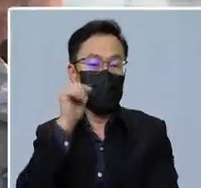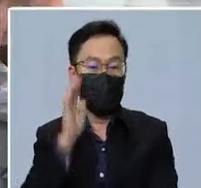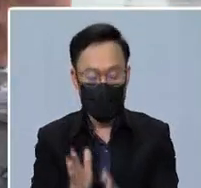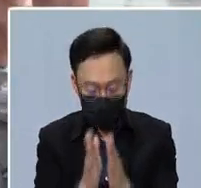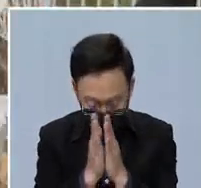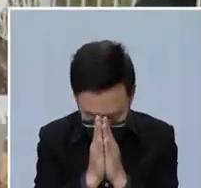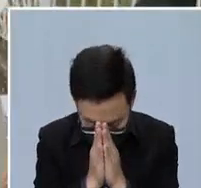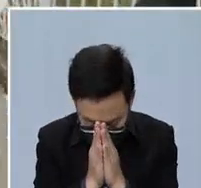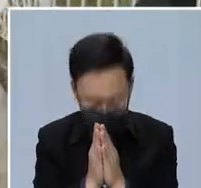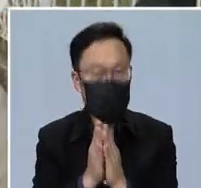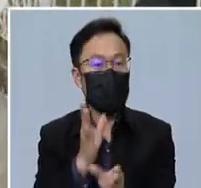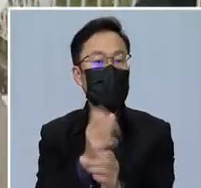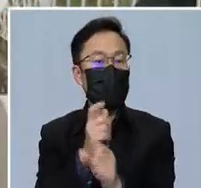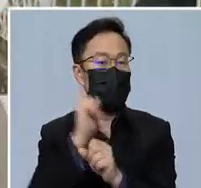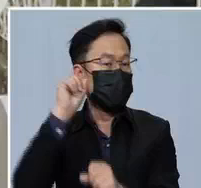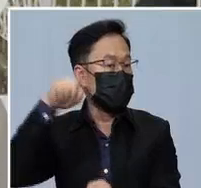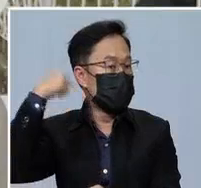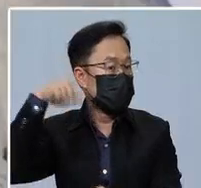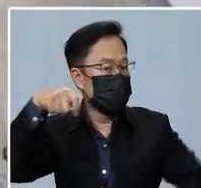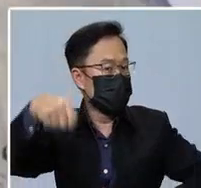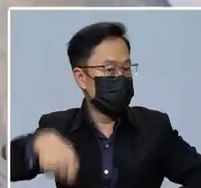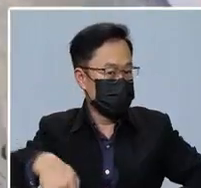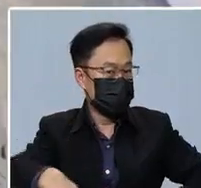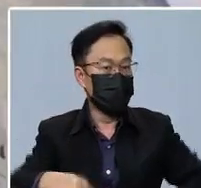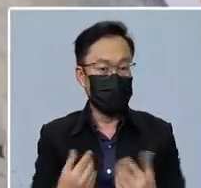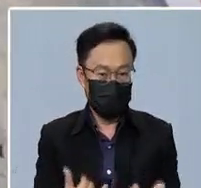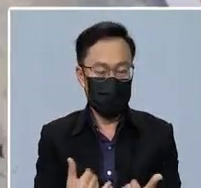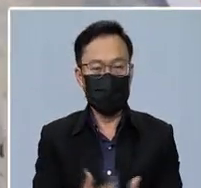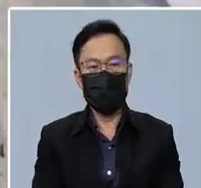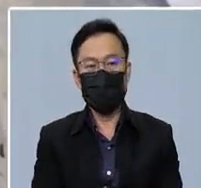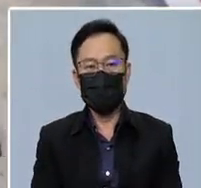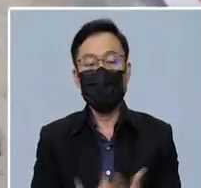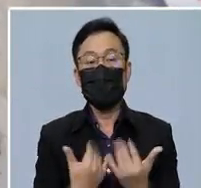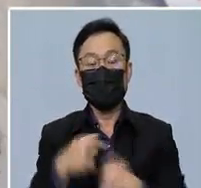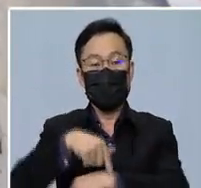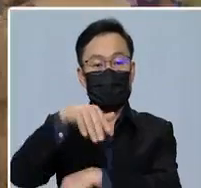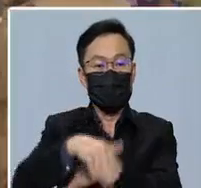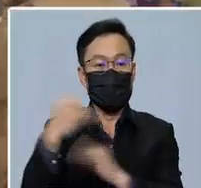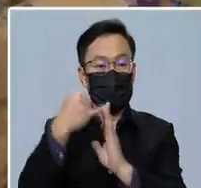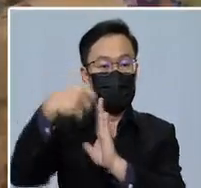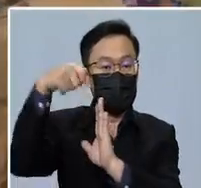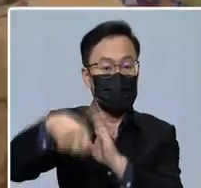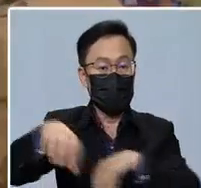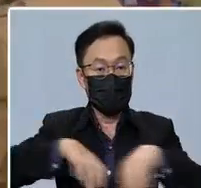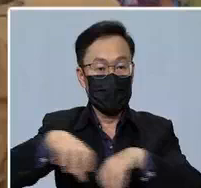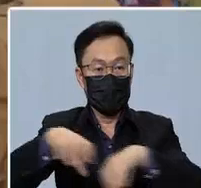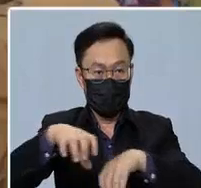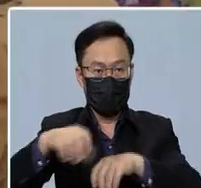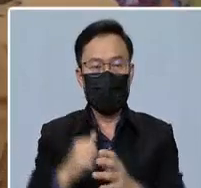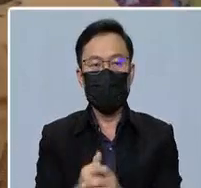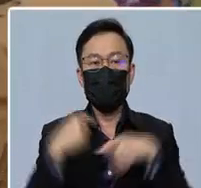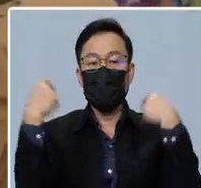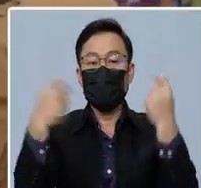ค่ะ และในช่วงเย็นของวันนี้นะครับทางจังหวัดนครราชสีมาได้จัดงาน Amazing Thailand Countdown 2022เ